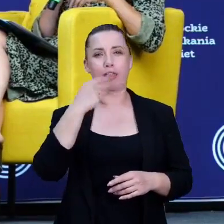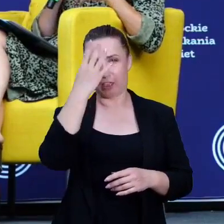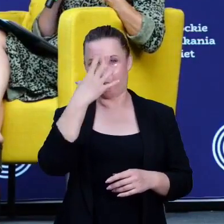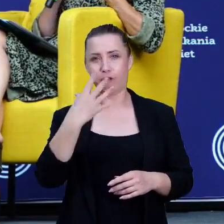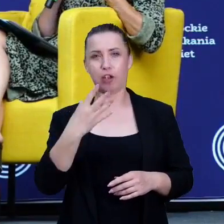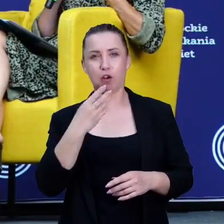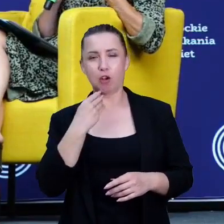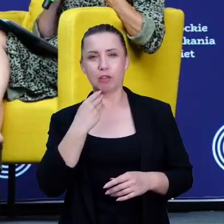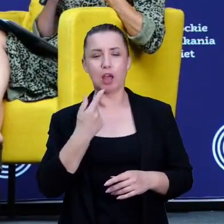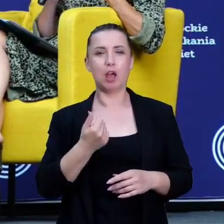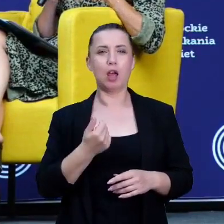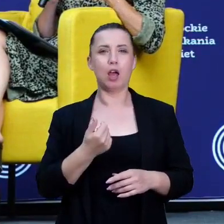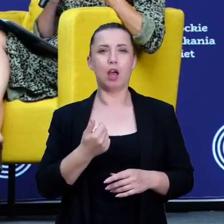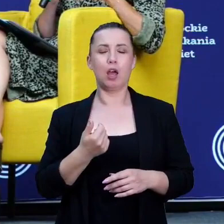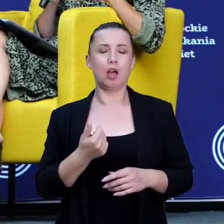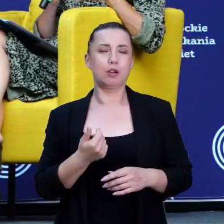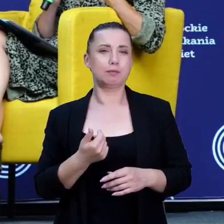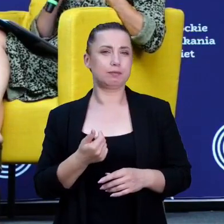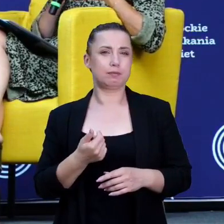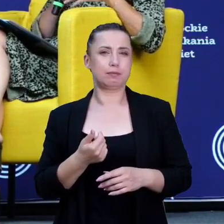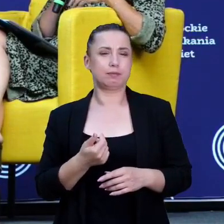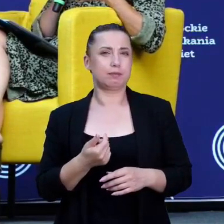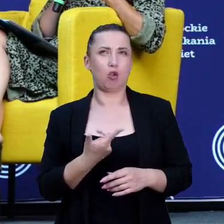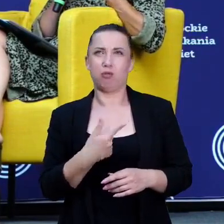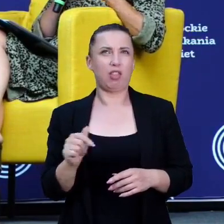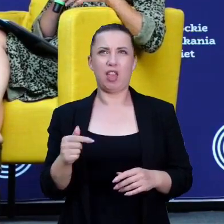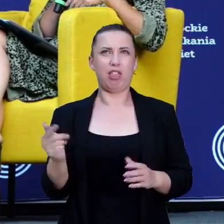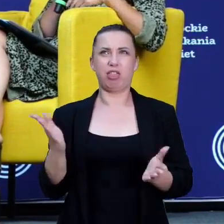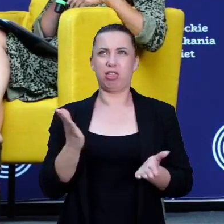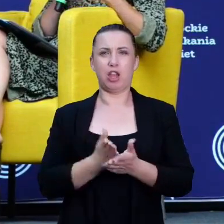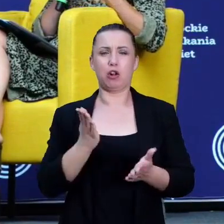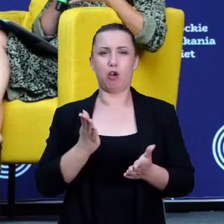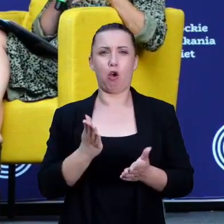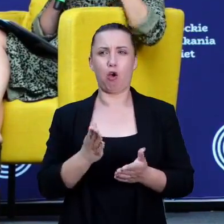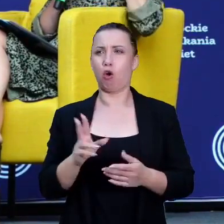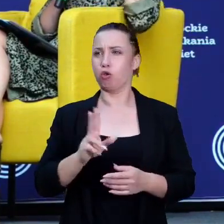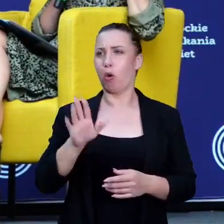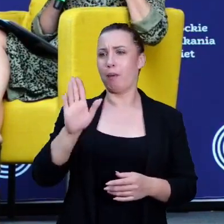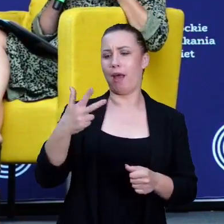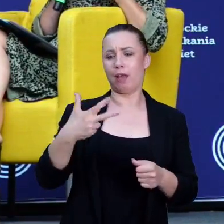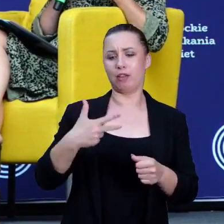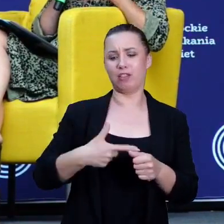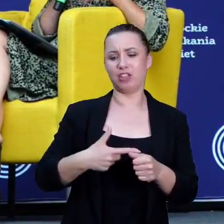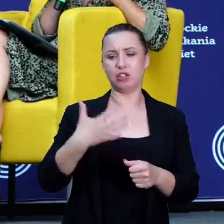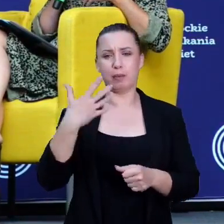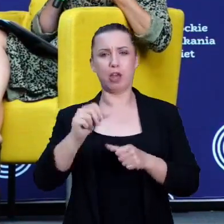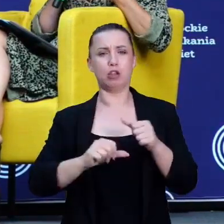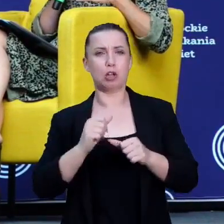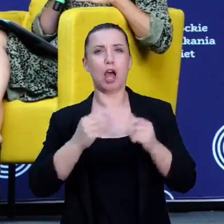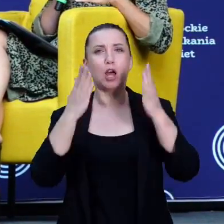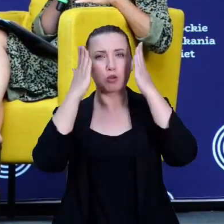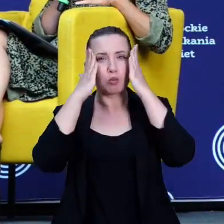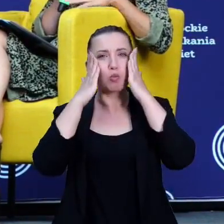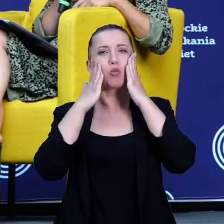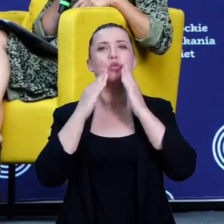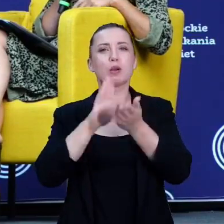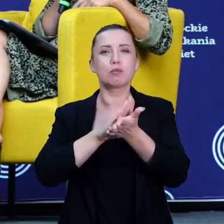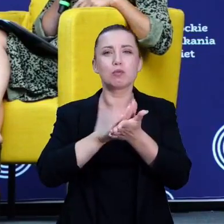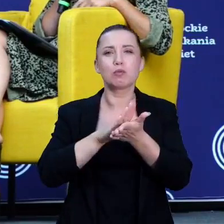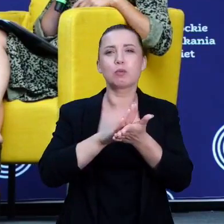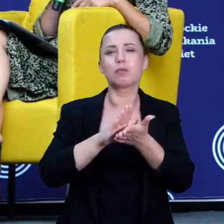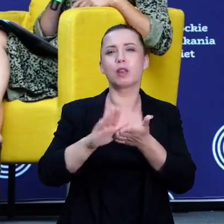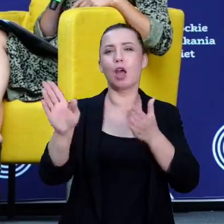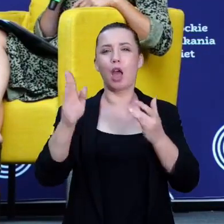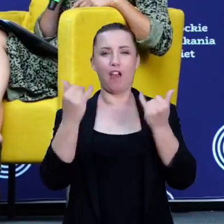że osoba atrakcyjna to niekoniecznie jest osoba, która ma, nie wiem, 25 lat, gładką cerę i